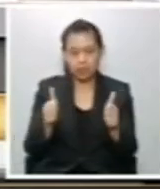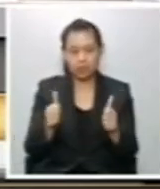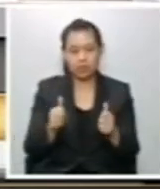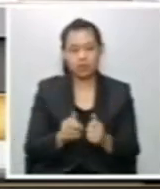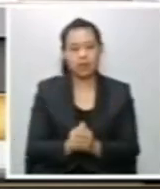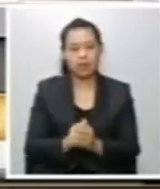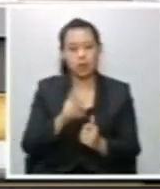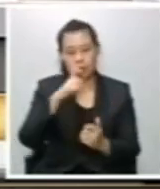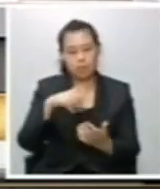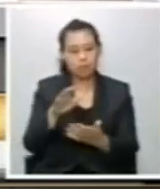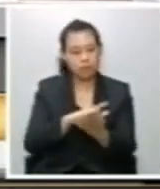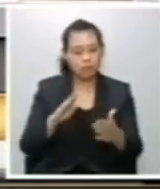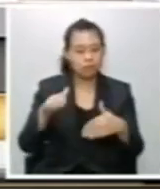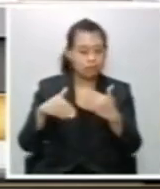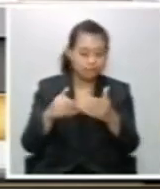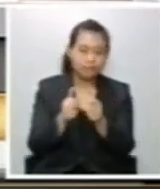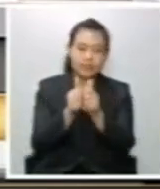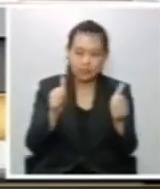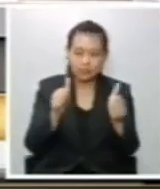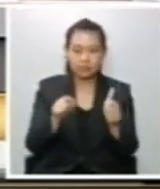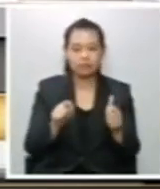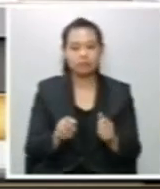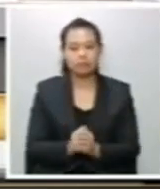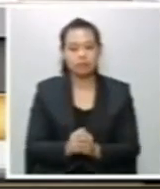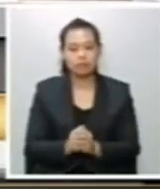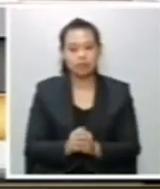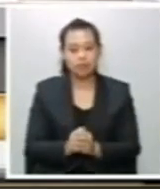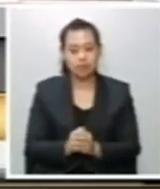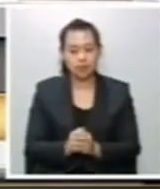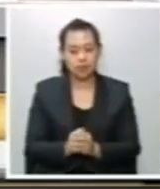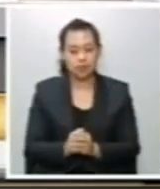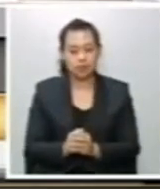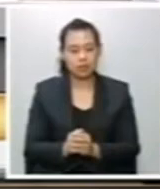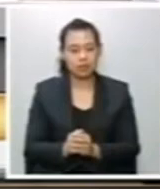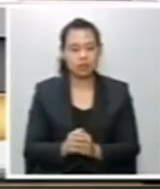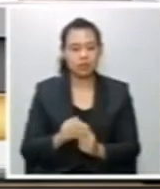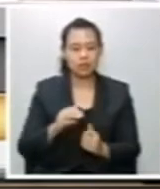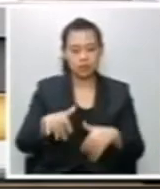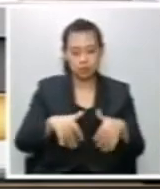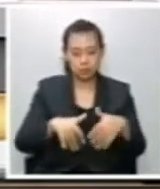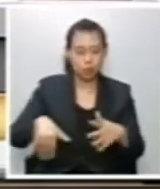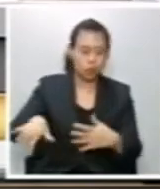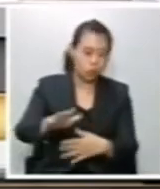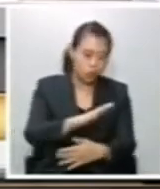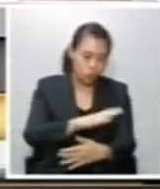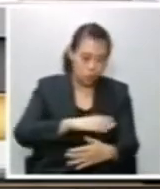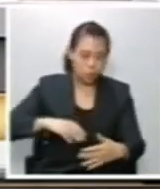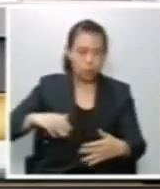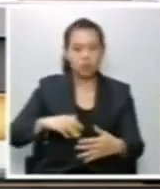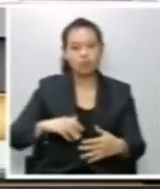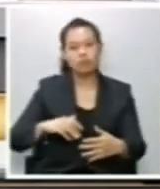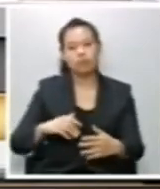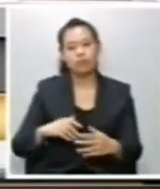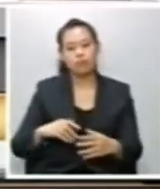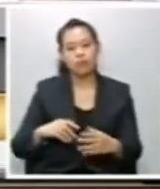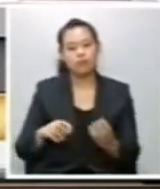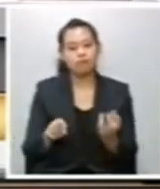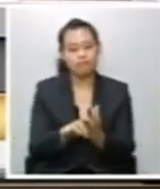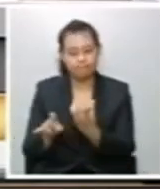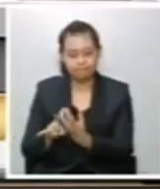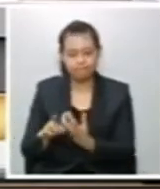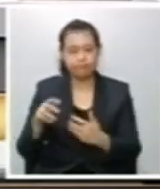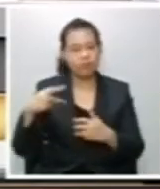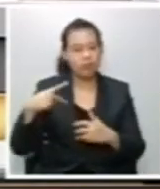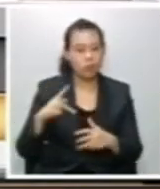ประเทศและความเจริญก้าวหน้าและความมั่นคงของทุกๆคนและชาติบ้านเมืองของเราและเพื่อให้เกิดความสงบสุข